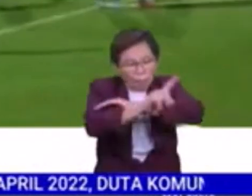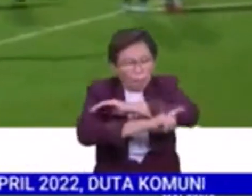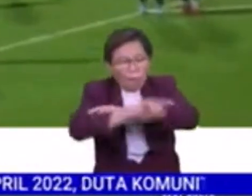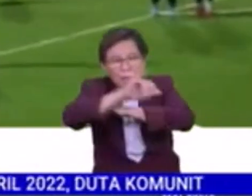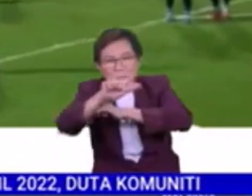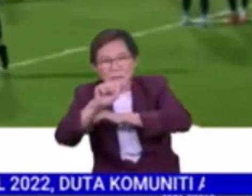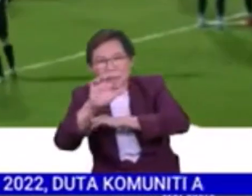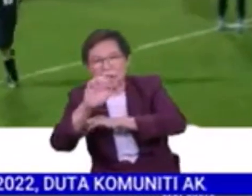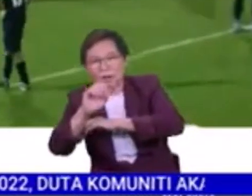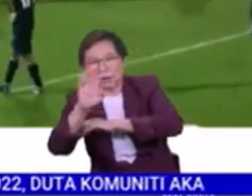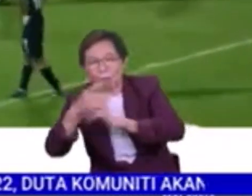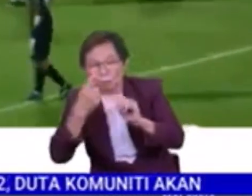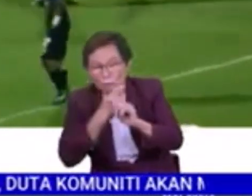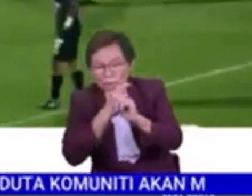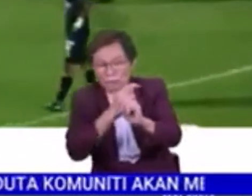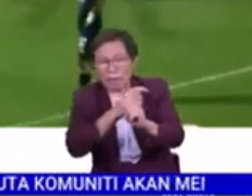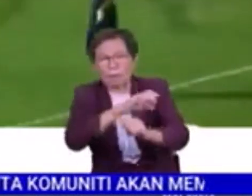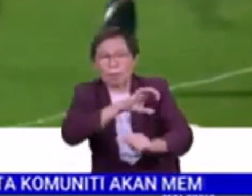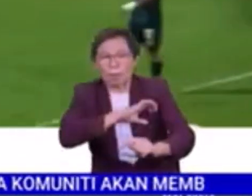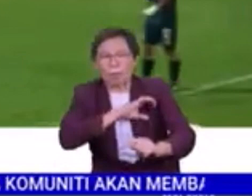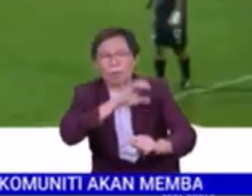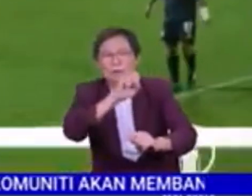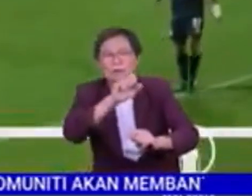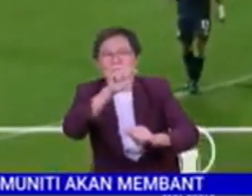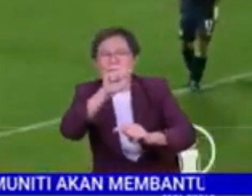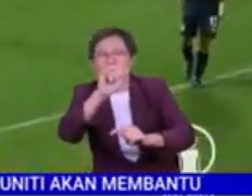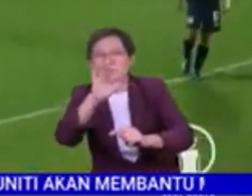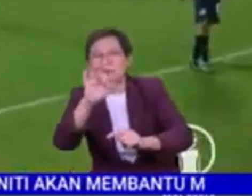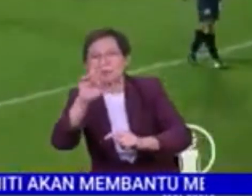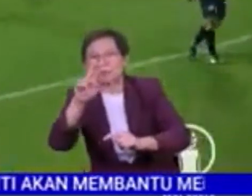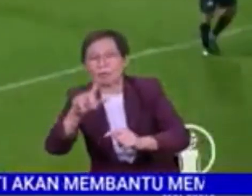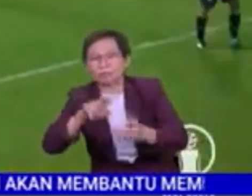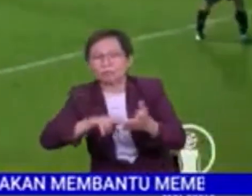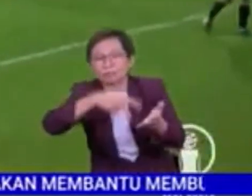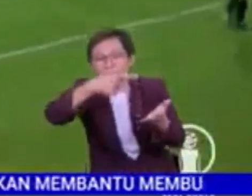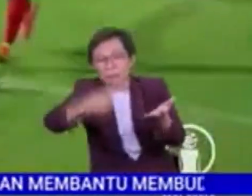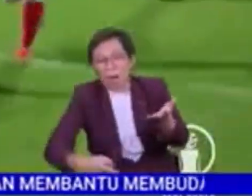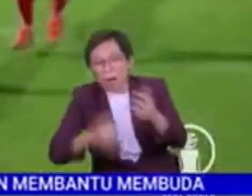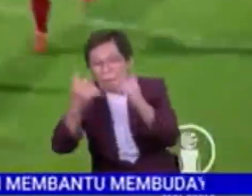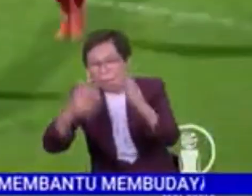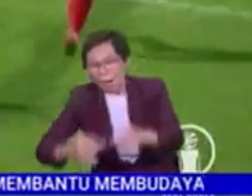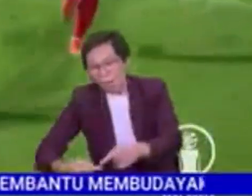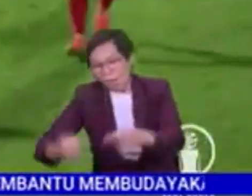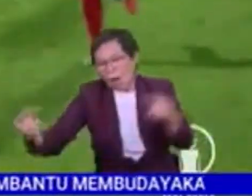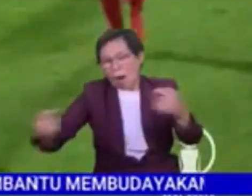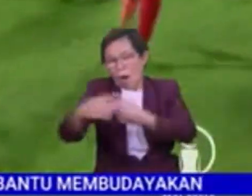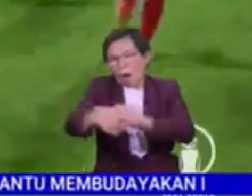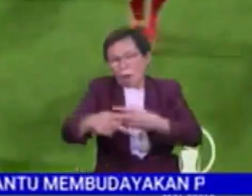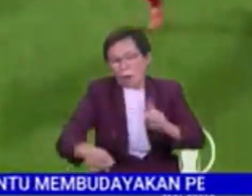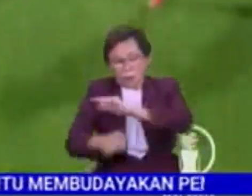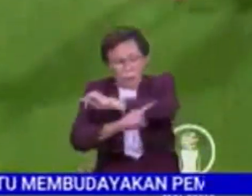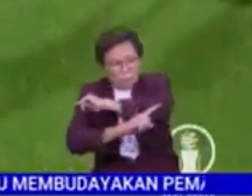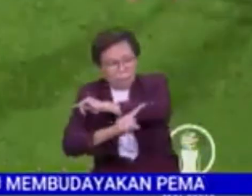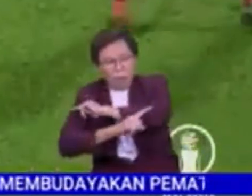Jacob selepas pertahanan PDRM Saiful Hasrul Muhammad Rafi menjatuhkan pemain lawan dalam kotak penalti.